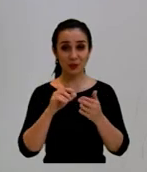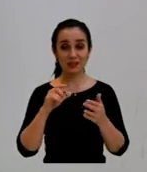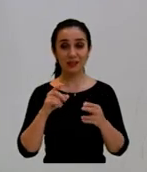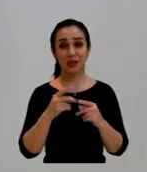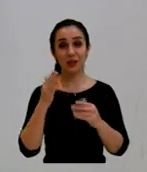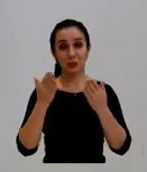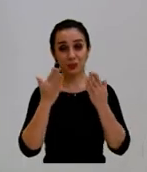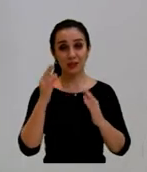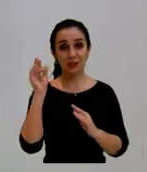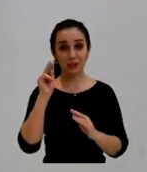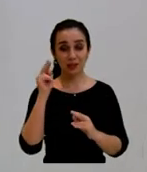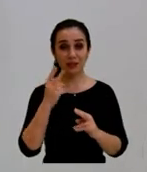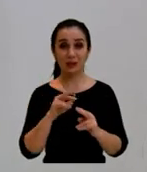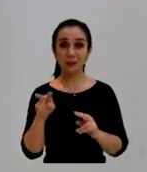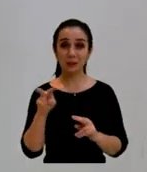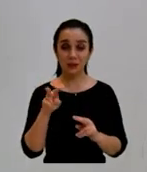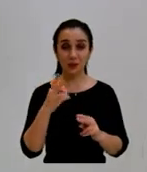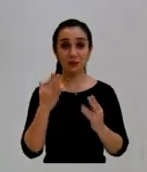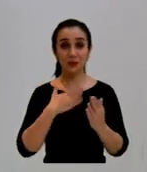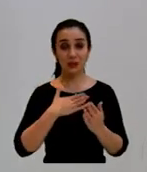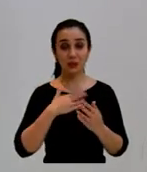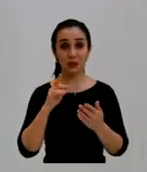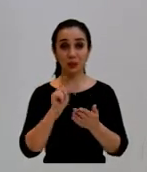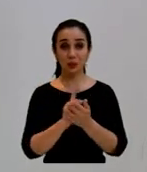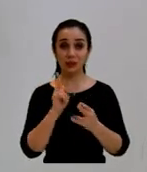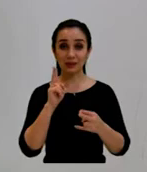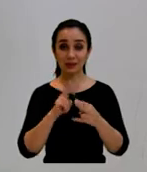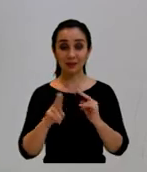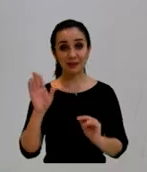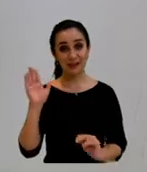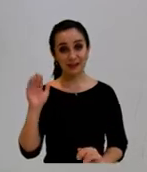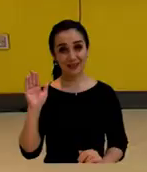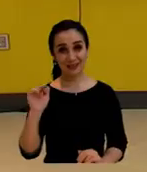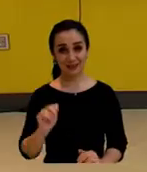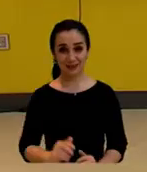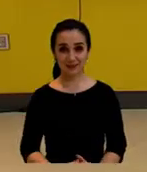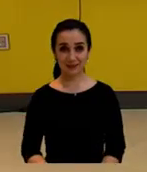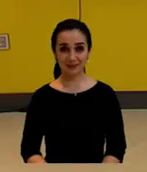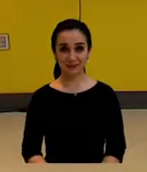читайте литературу. На этом наш урок окончен. До свидания.